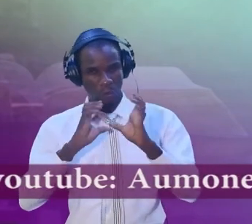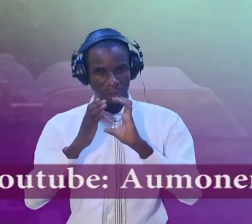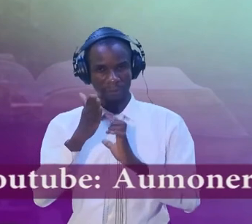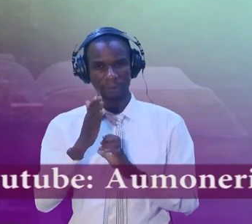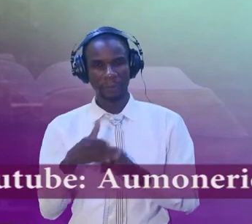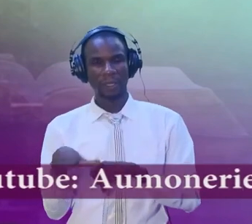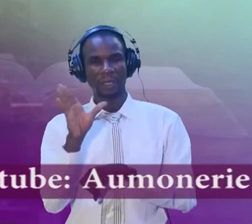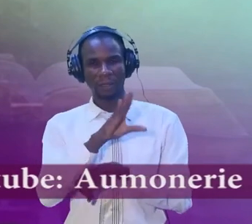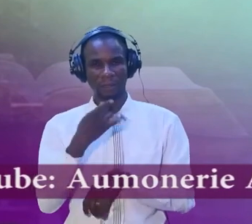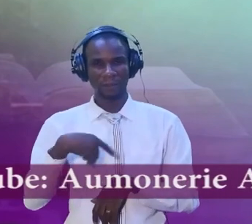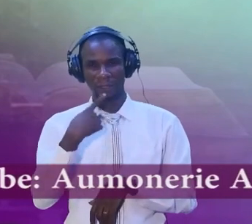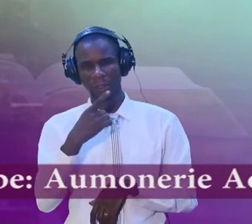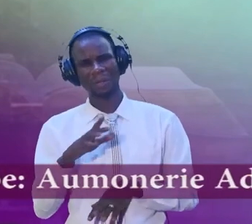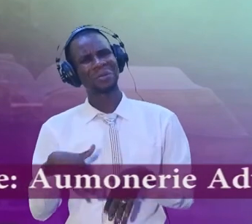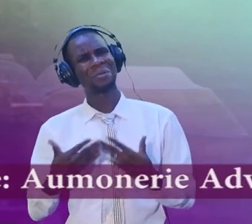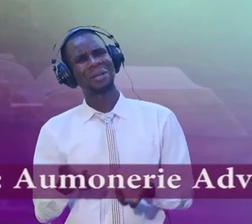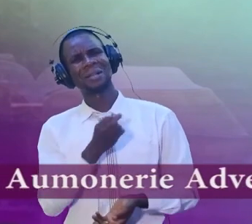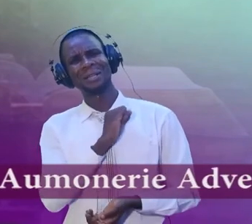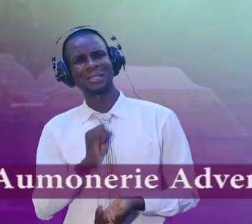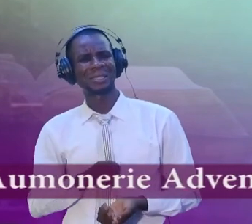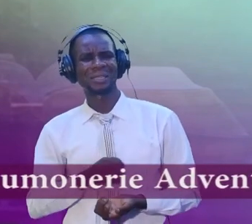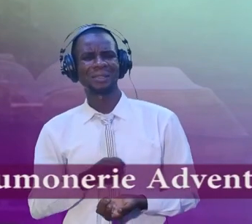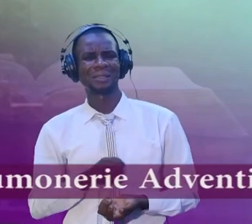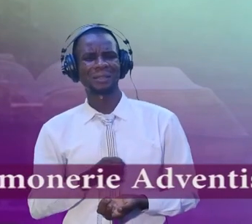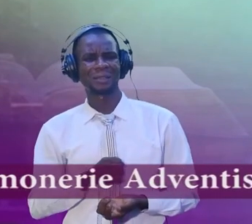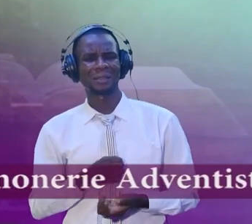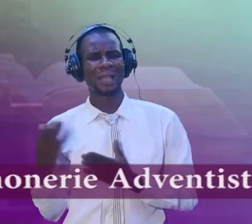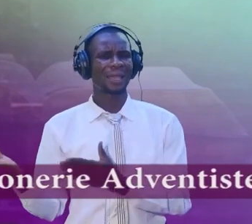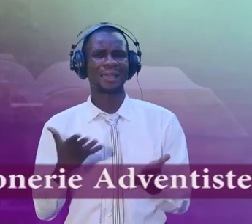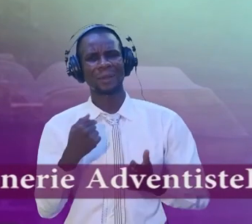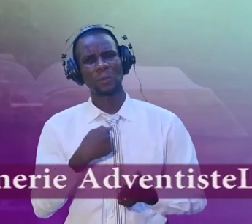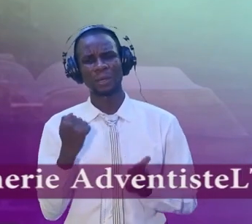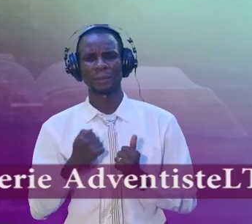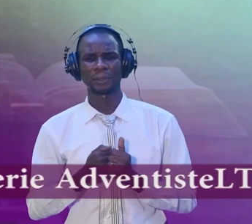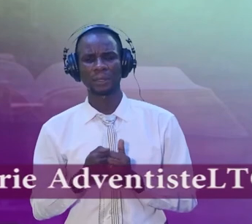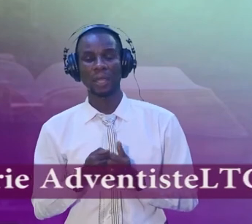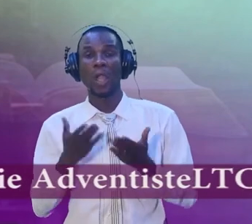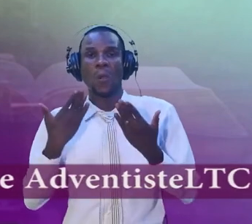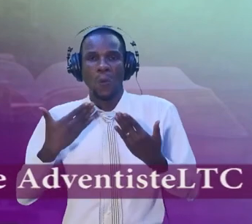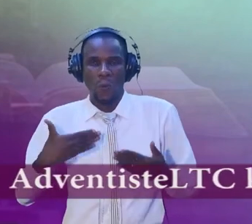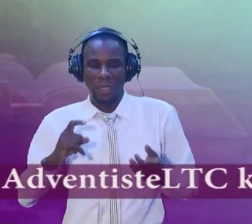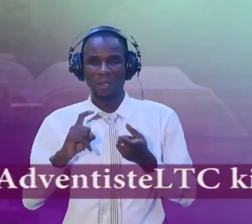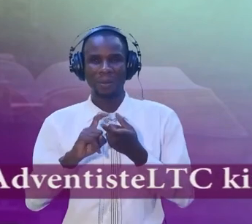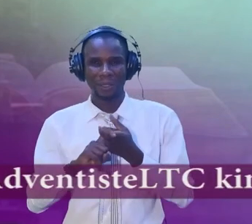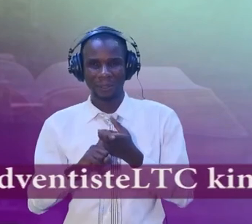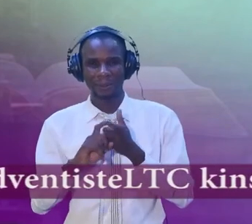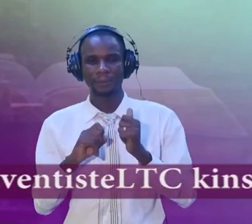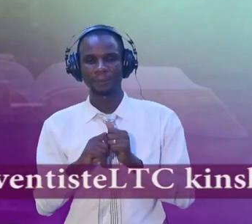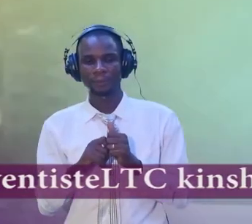au waganga au walozi. Na jioni ya leo nasema, je, Bwana aweza